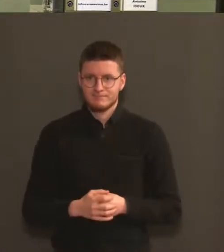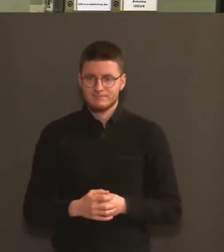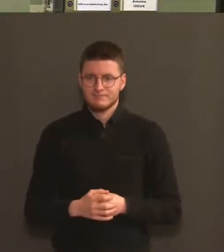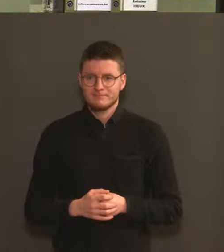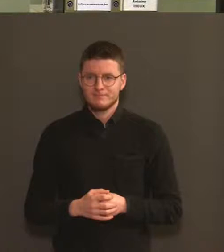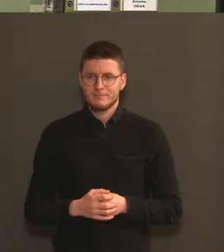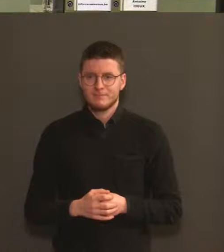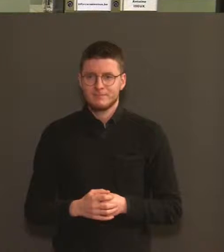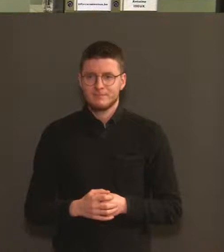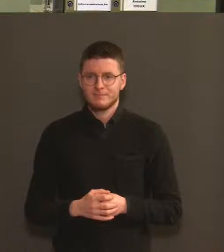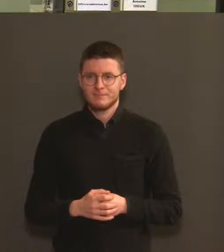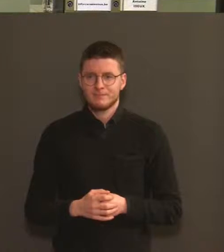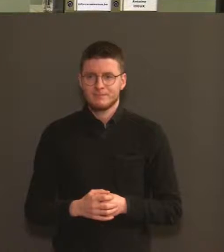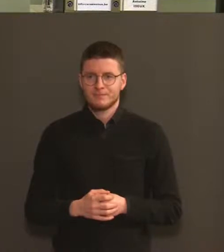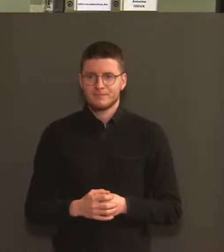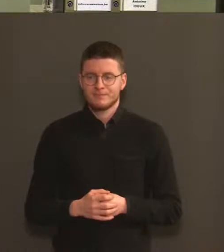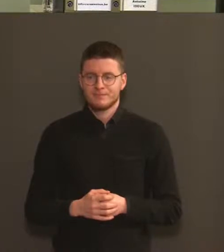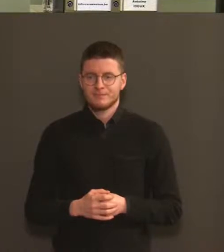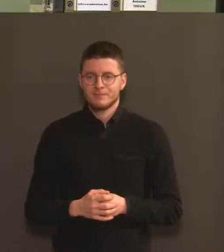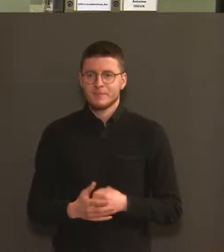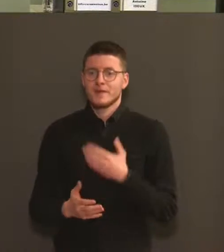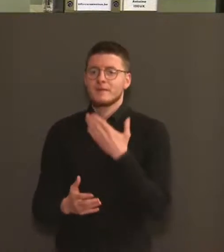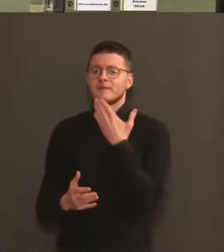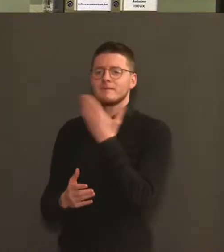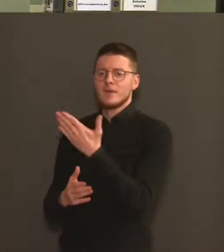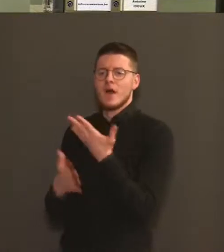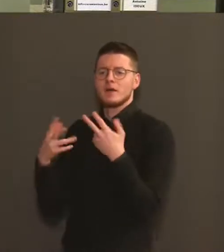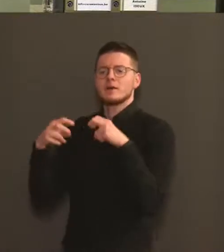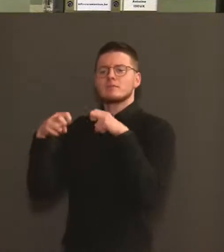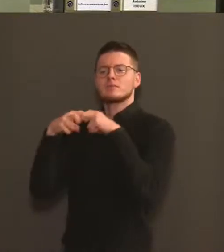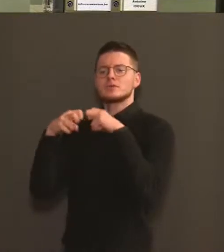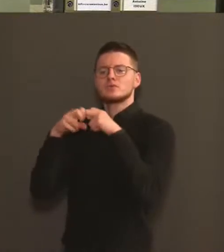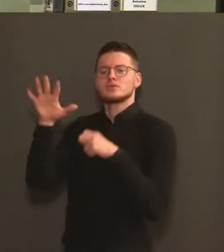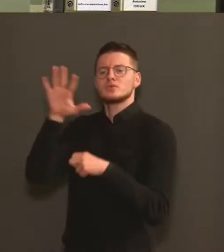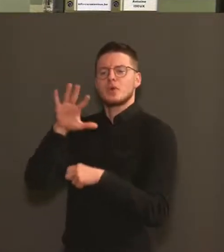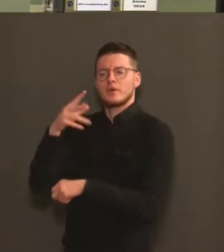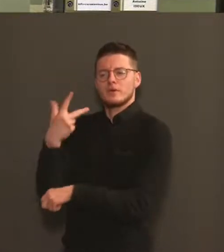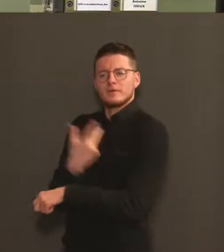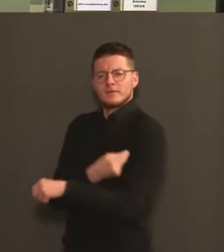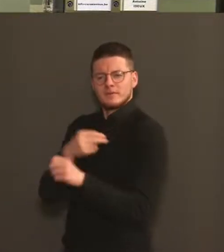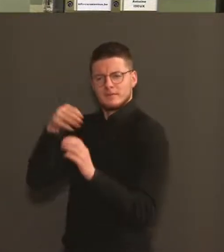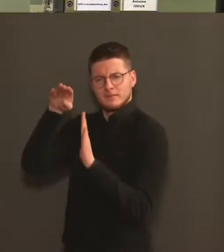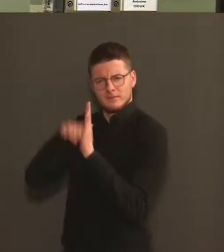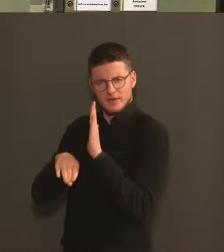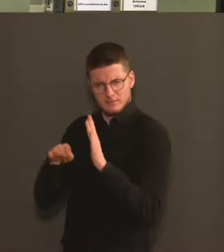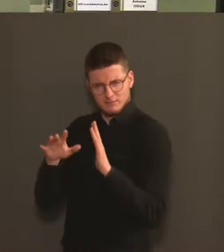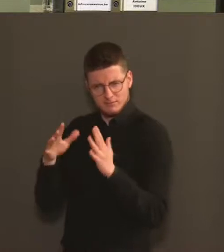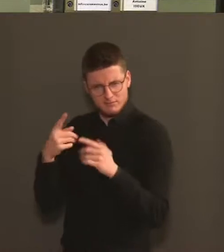Hoe verklaart u dat de vaccinatiegraad in Brussel lager ligt dan in de andere regio's?